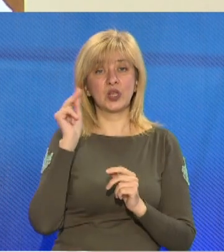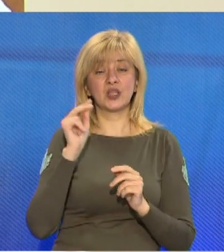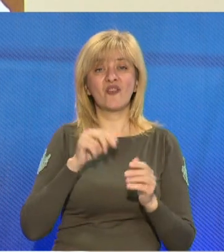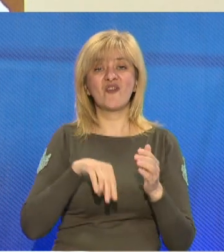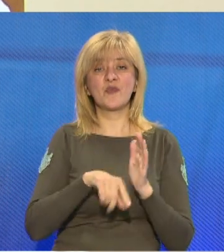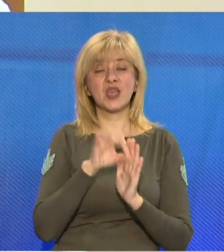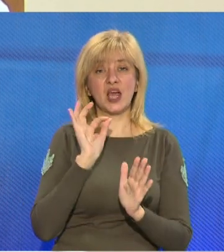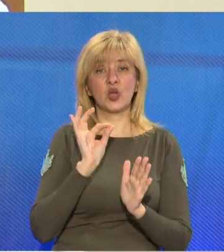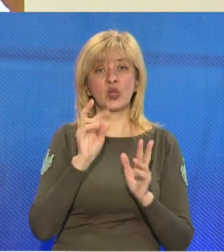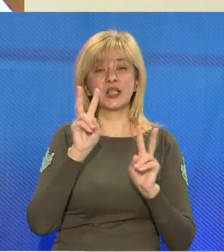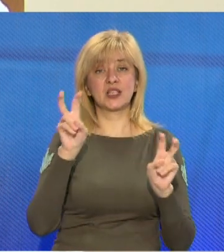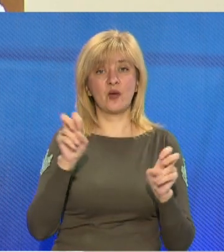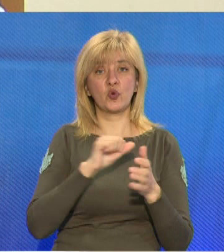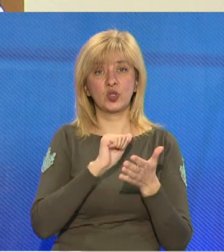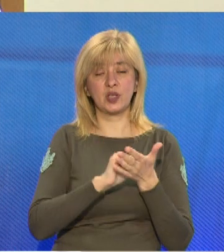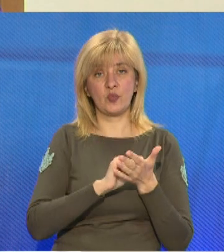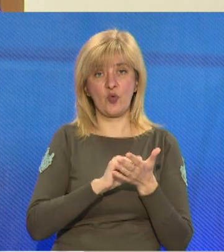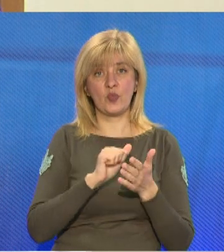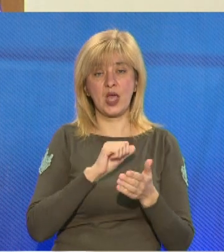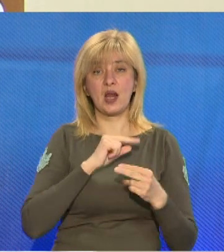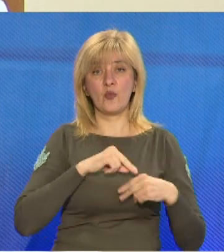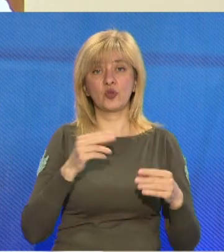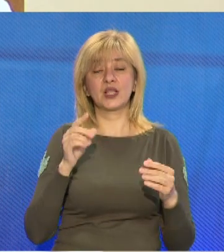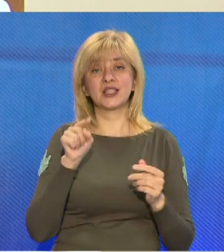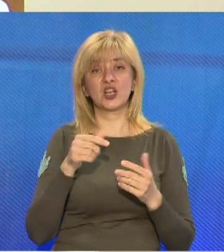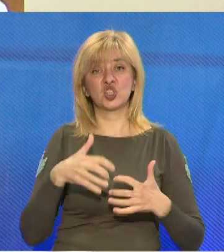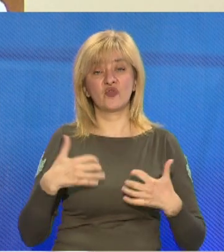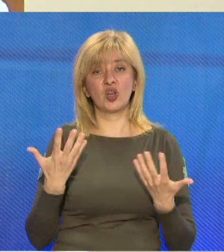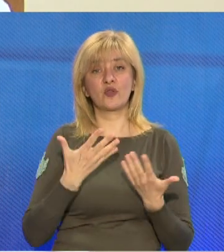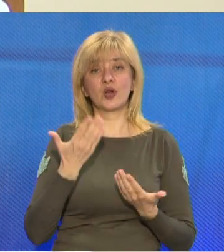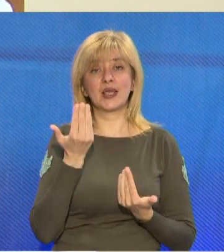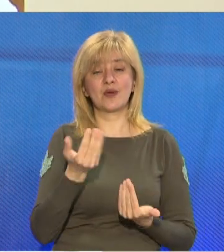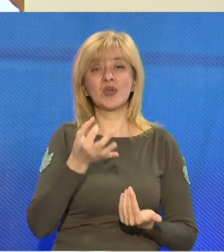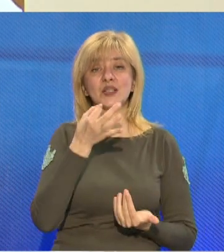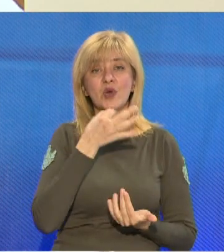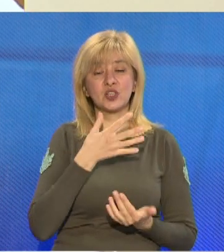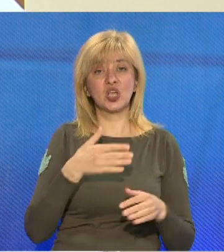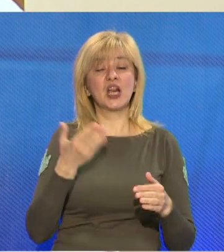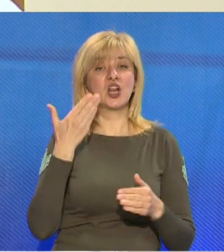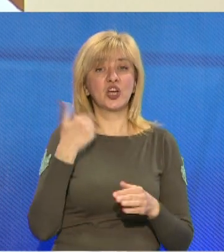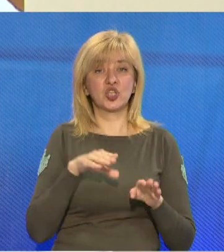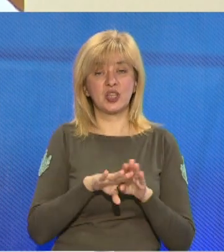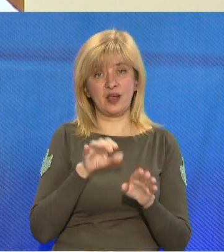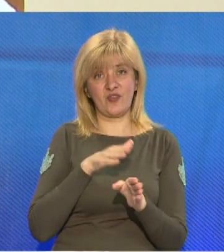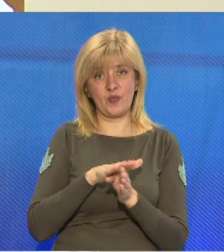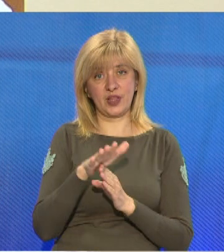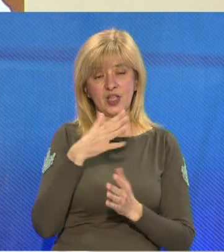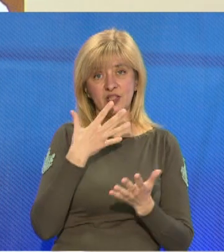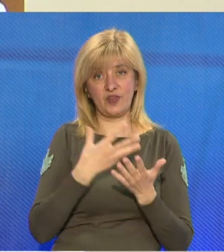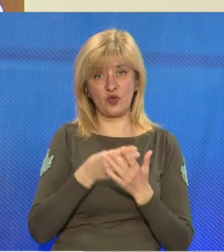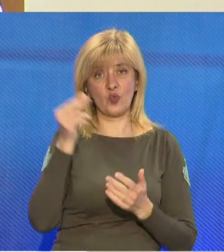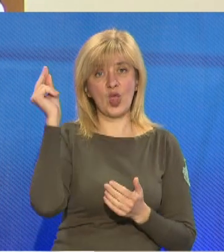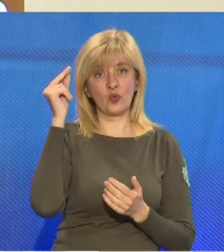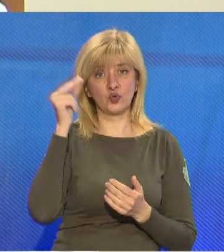жывёл, каторымі которые им симпатичны. Вот. Потому что и легче так выполнять дипломную работу, свою научную, все-таки